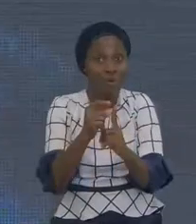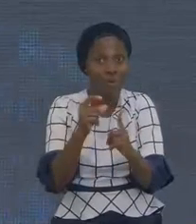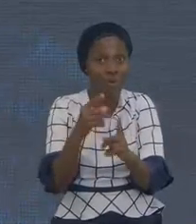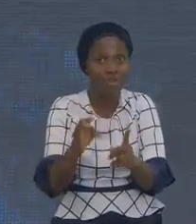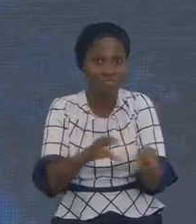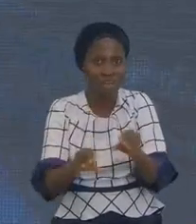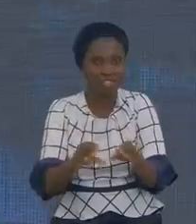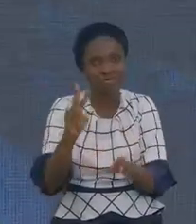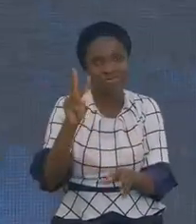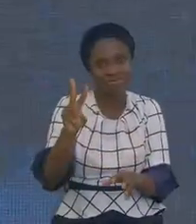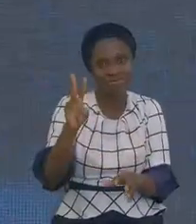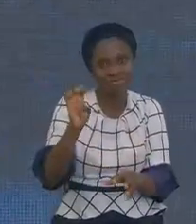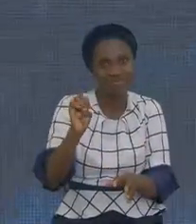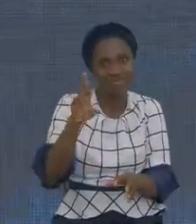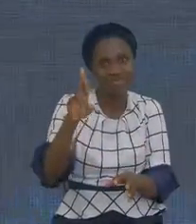esprit.